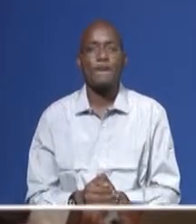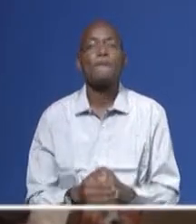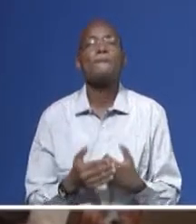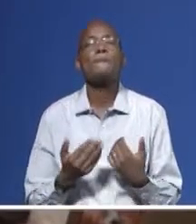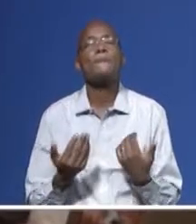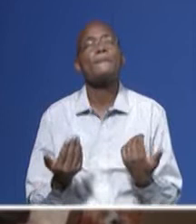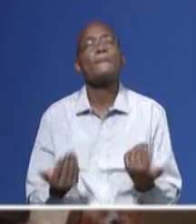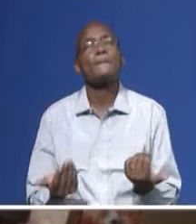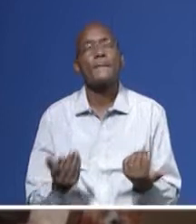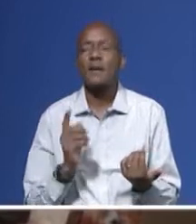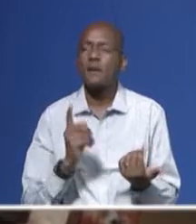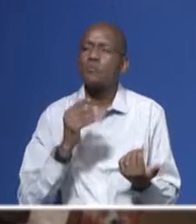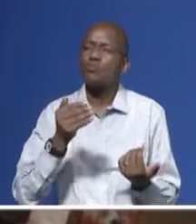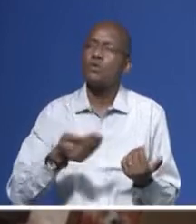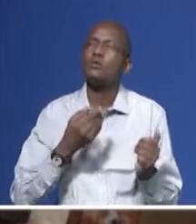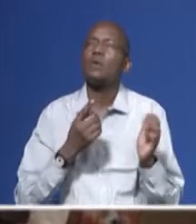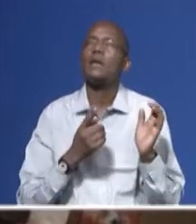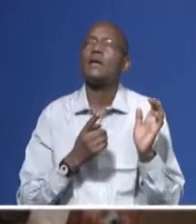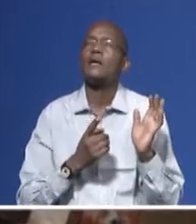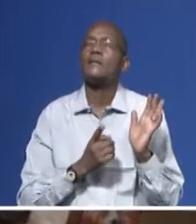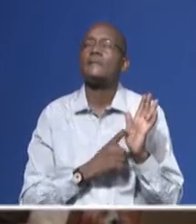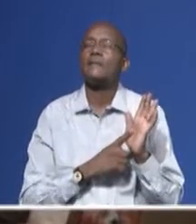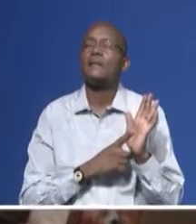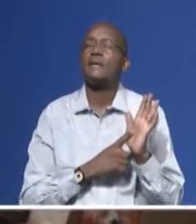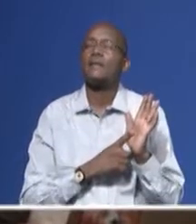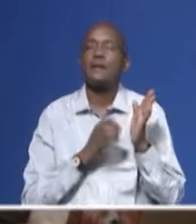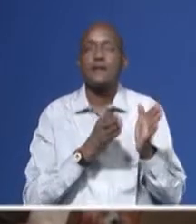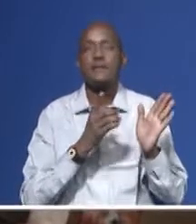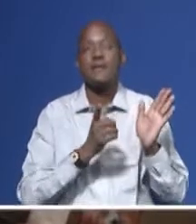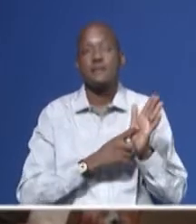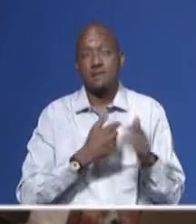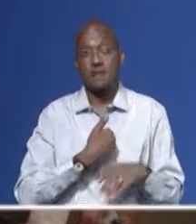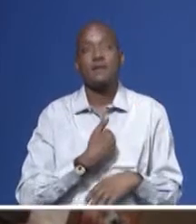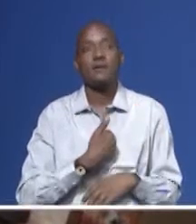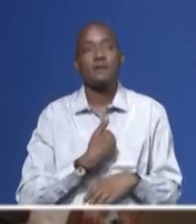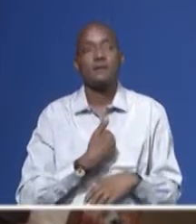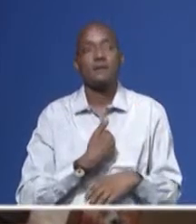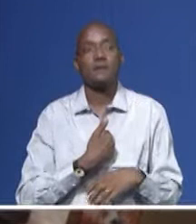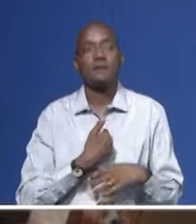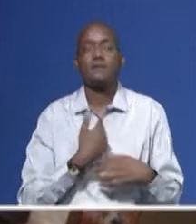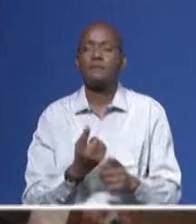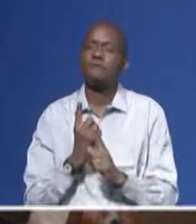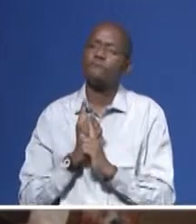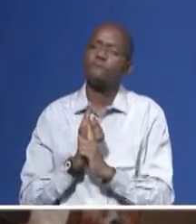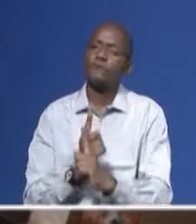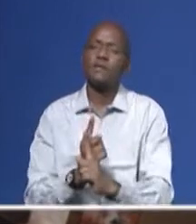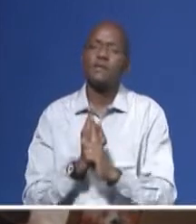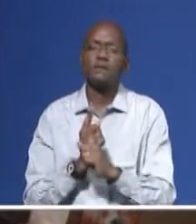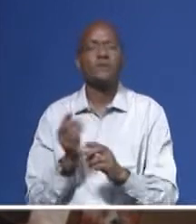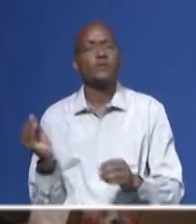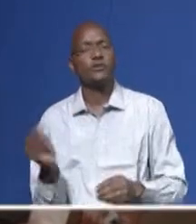wa 6. Nilikuwa darasa la 6. Alikuwa ananifuata,